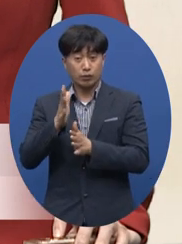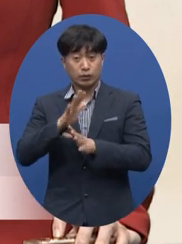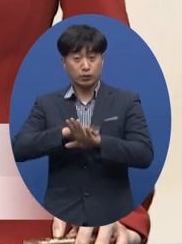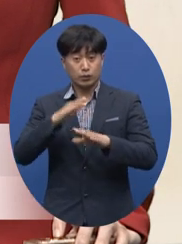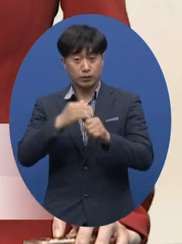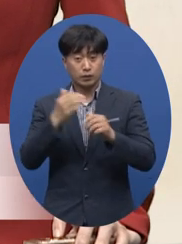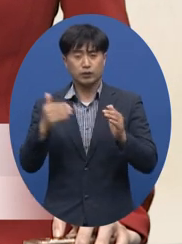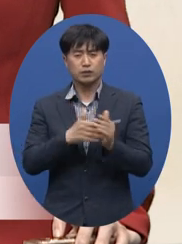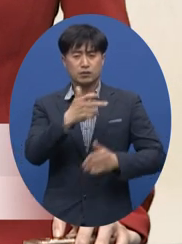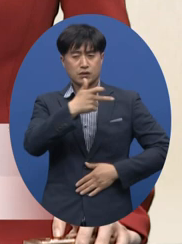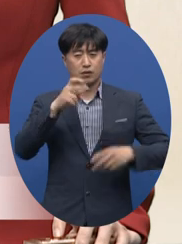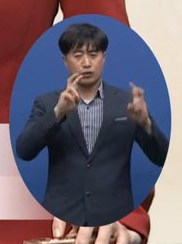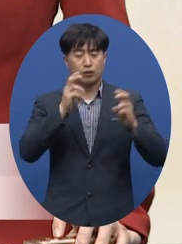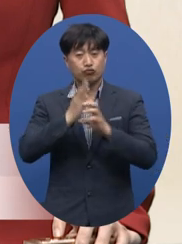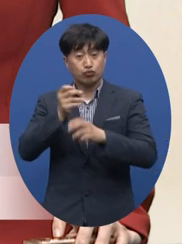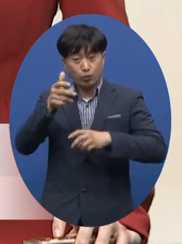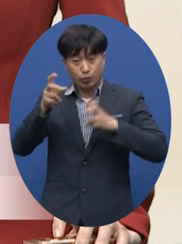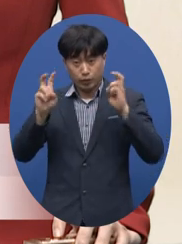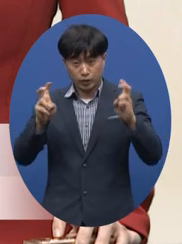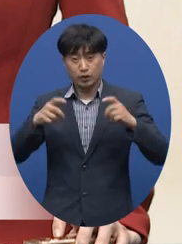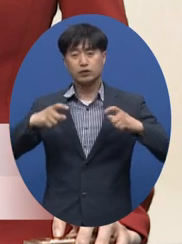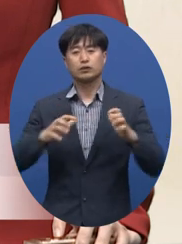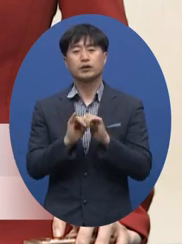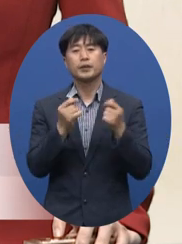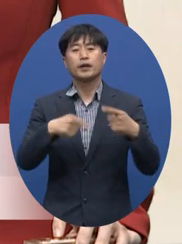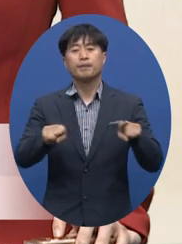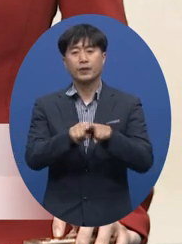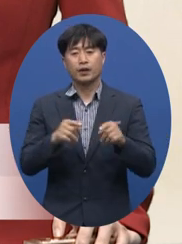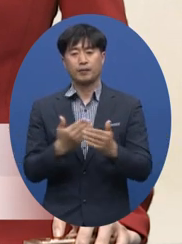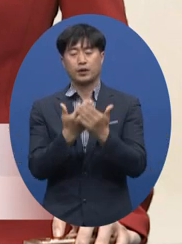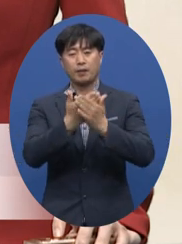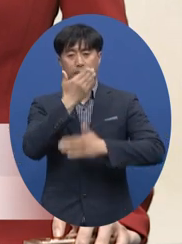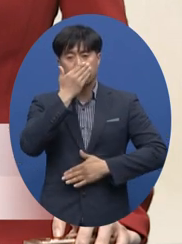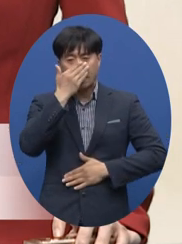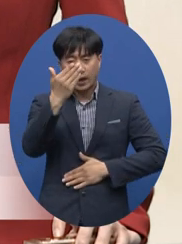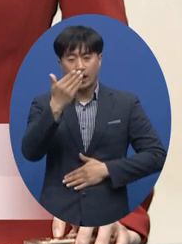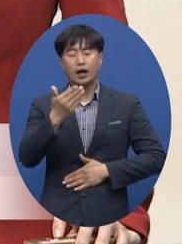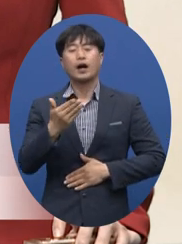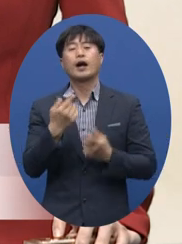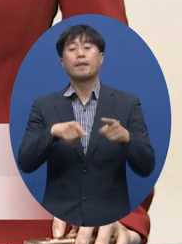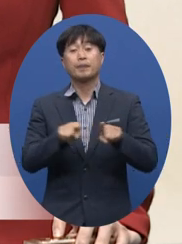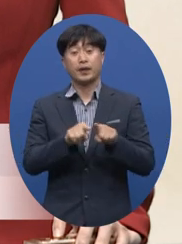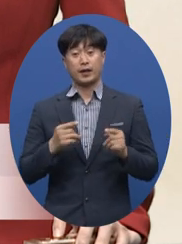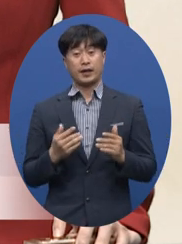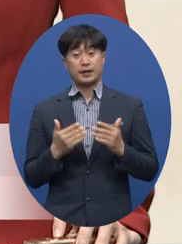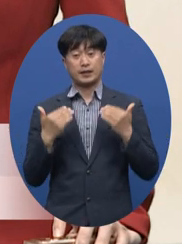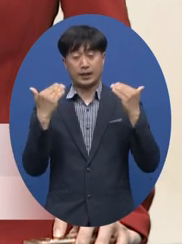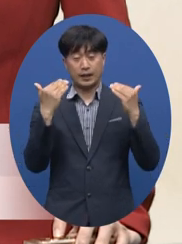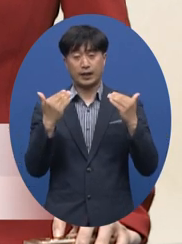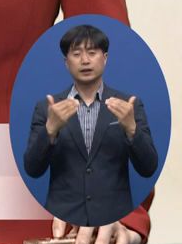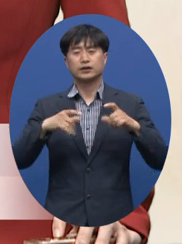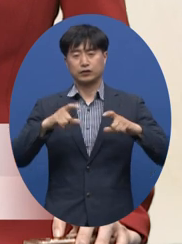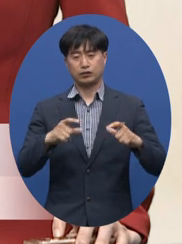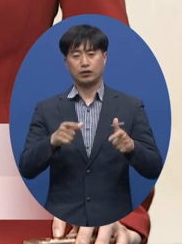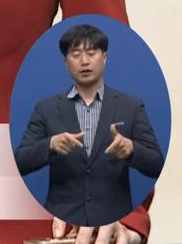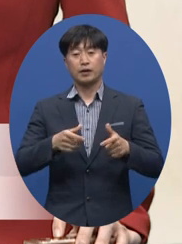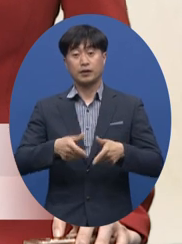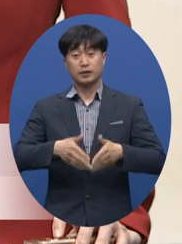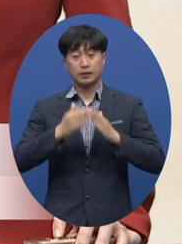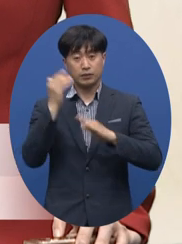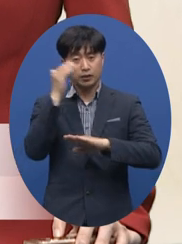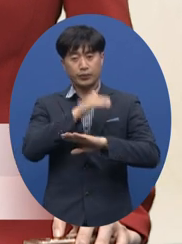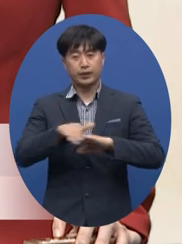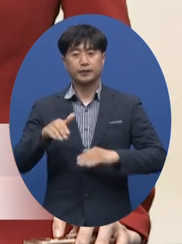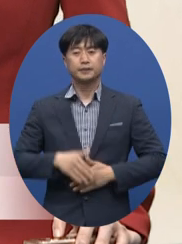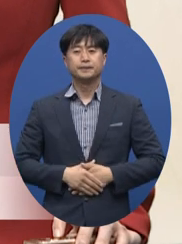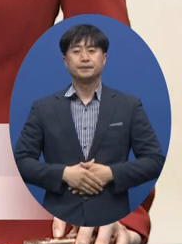잡았습니다. 대기업과 중소기업은 물론 지역 주민까지 함께 성장할 수 있는 상생형 클러스터를 만들 계획입니다.